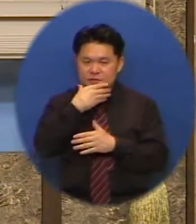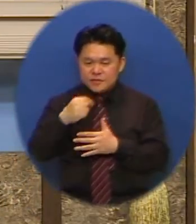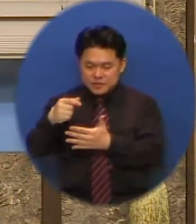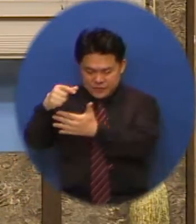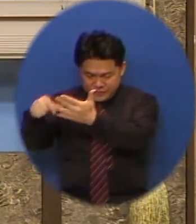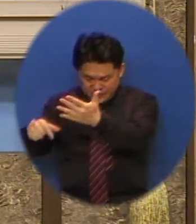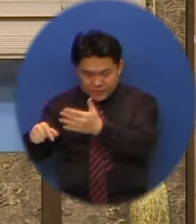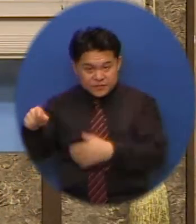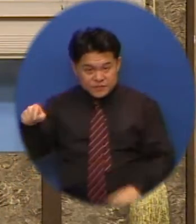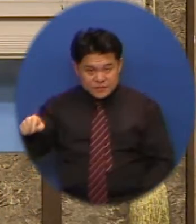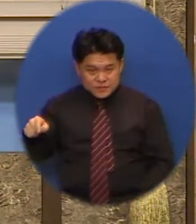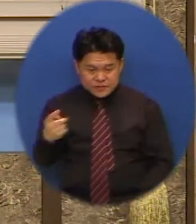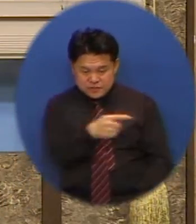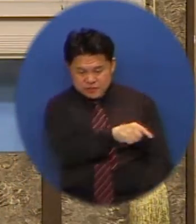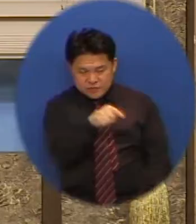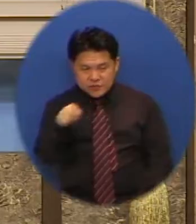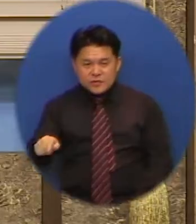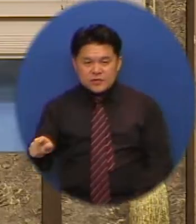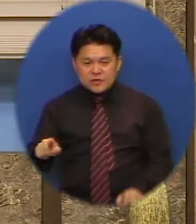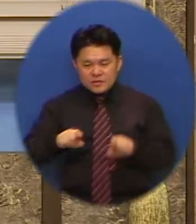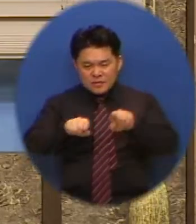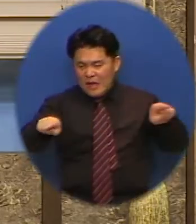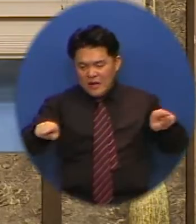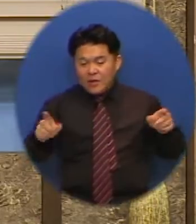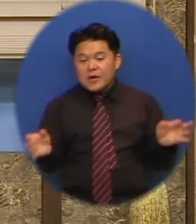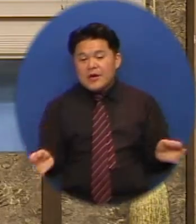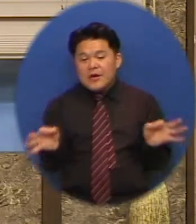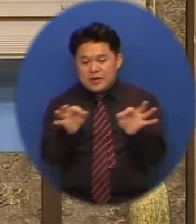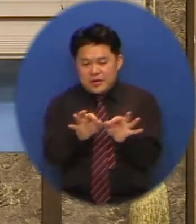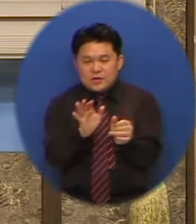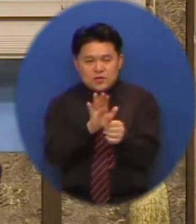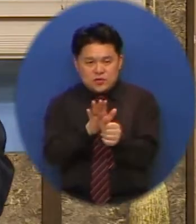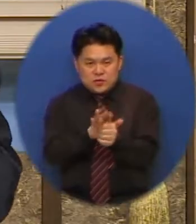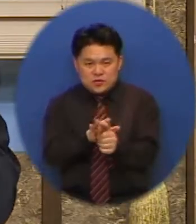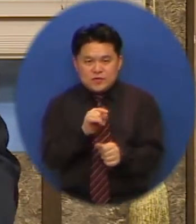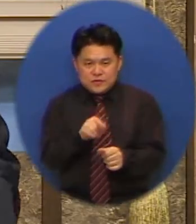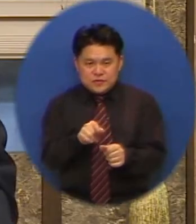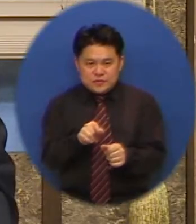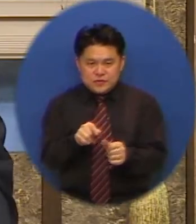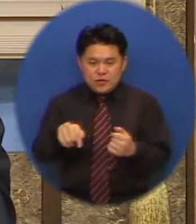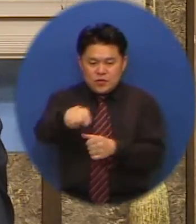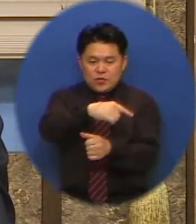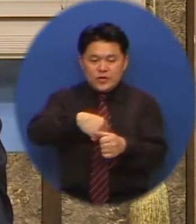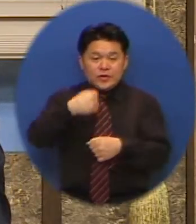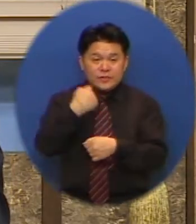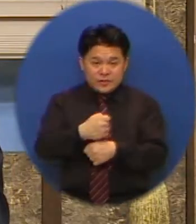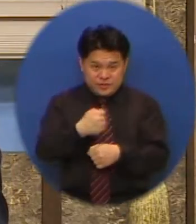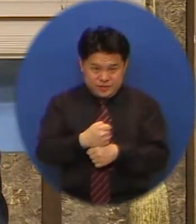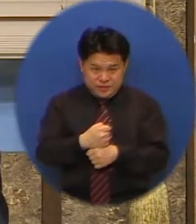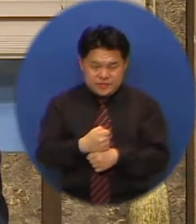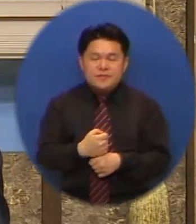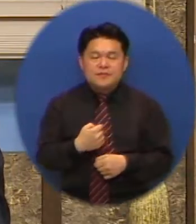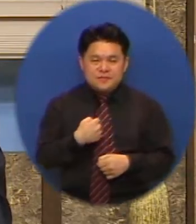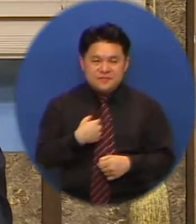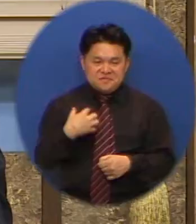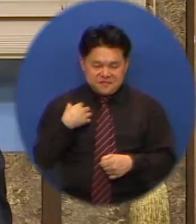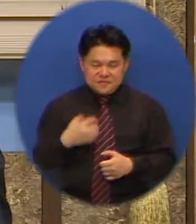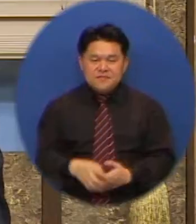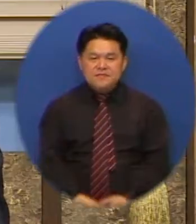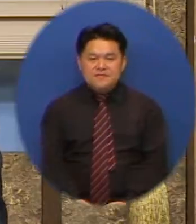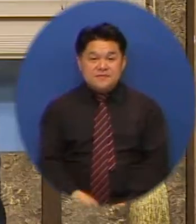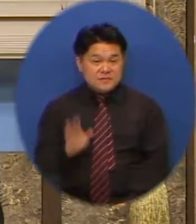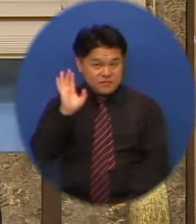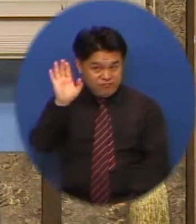그 지역의 복지 프로젝트하고 연결시켜주는 그런 역할을 이런 플랫폼을